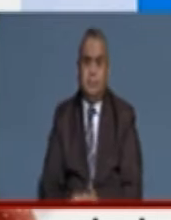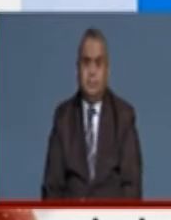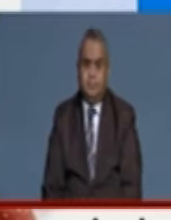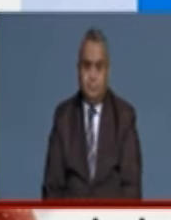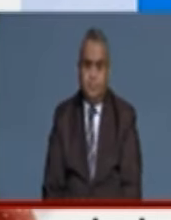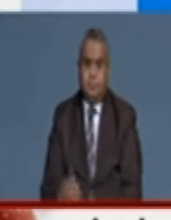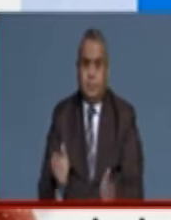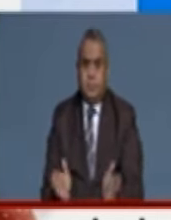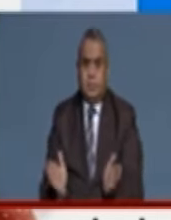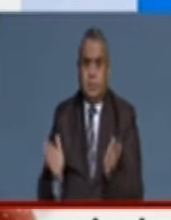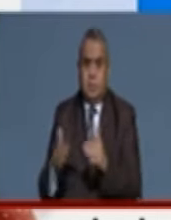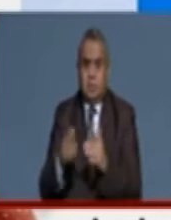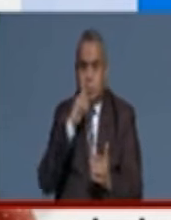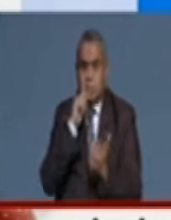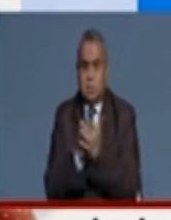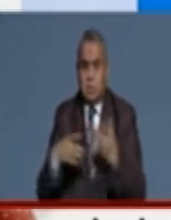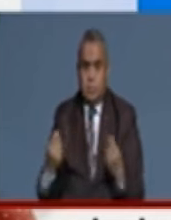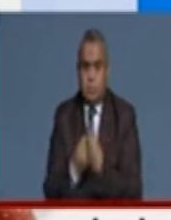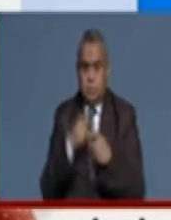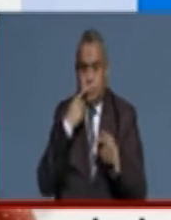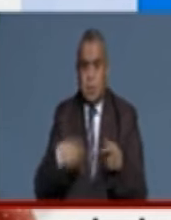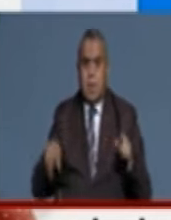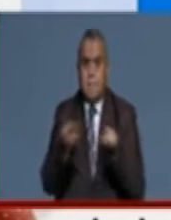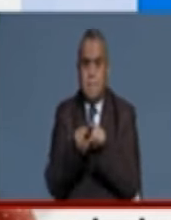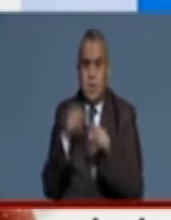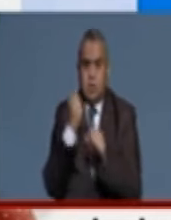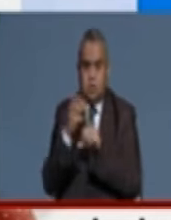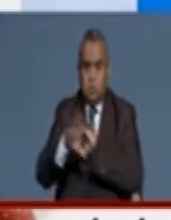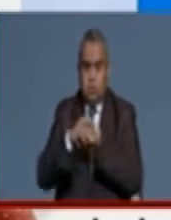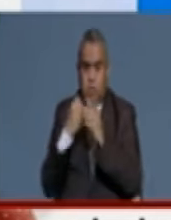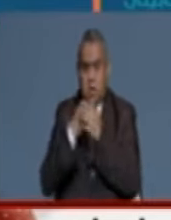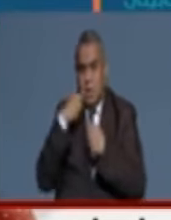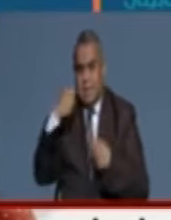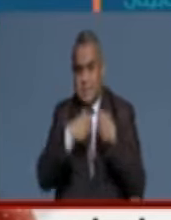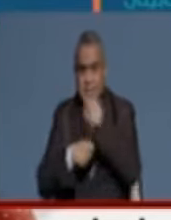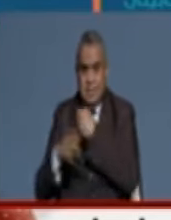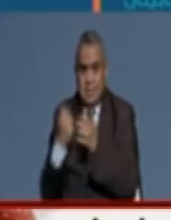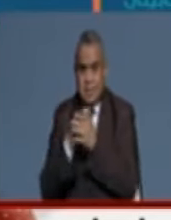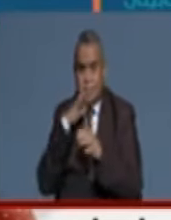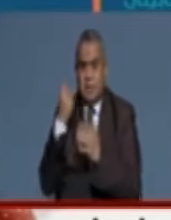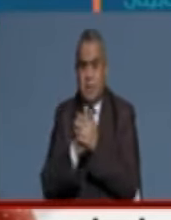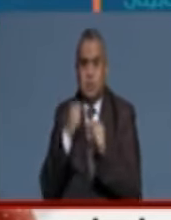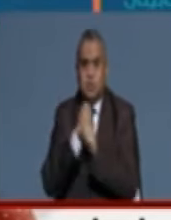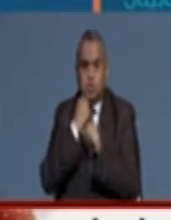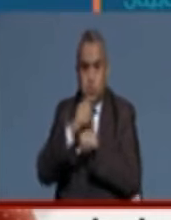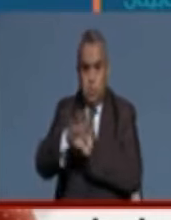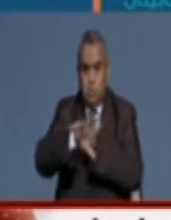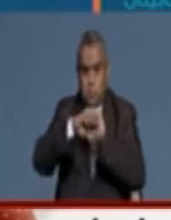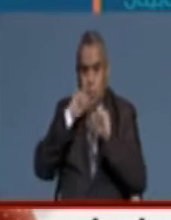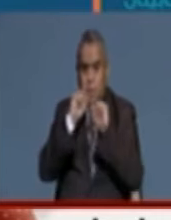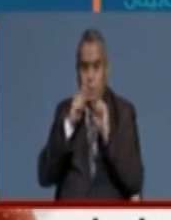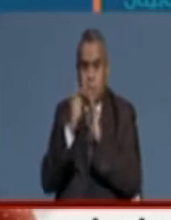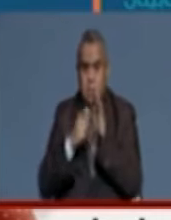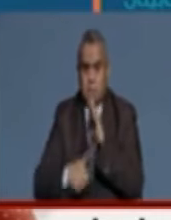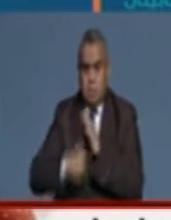الصندوق هيكون هو حلقة الوصل بين كل الأطراف المعنية لتحقيق عوائد استثمارية. فريق العمل بدأ بالفعل الشغل على الأرض، هو